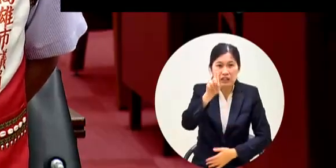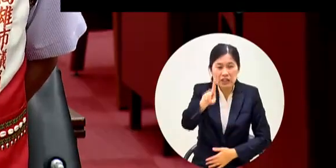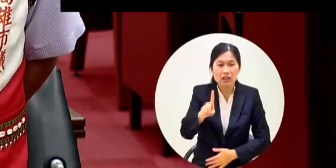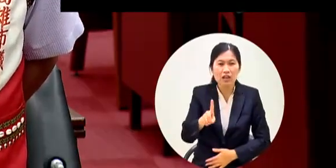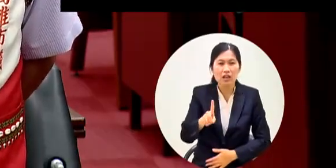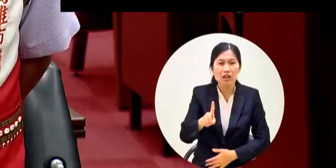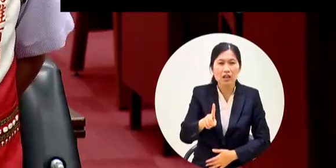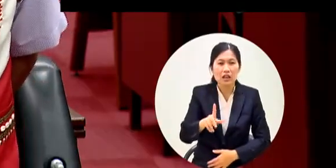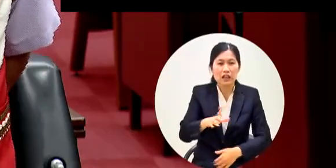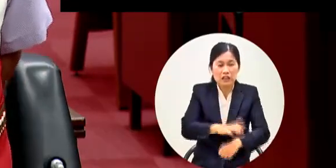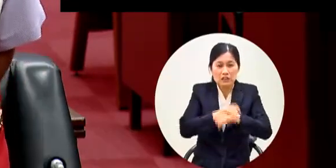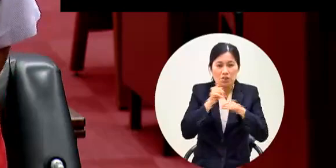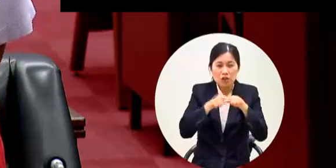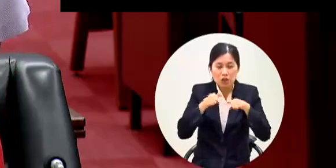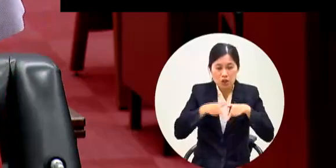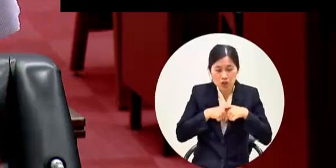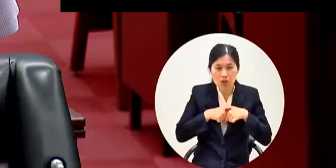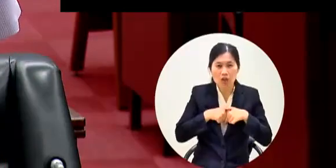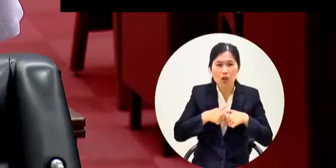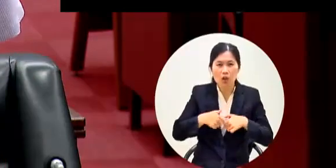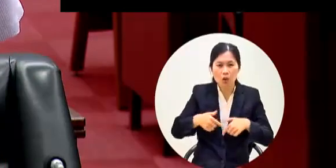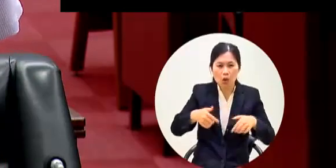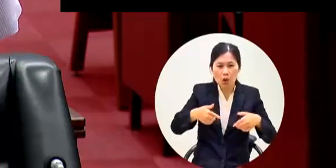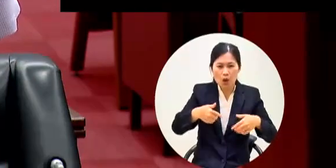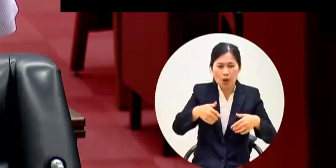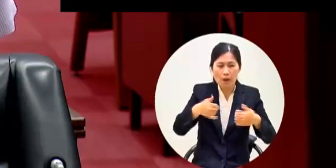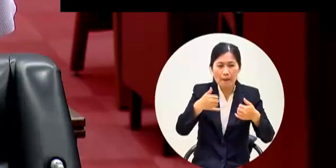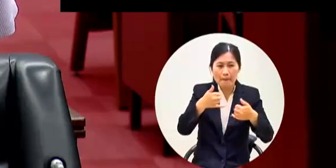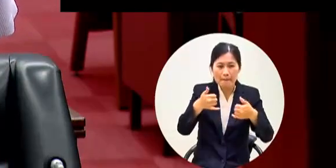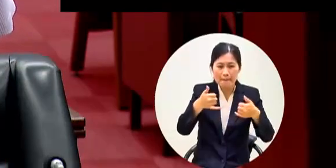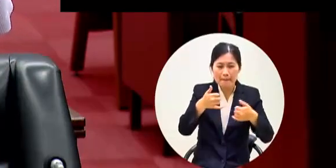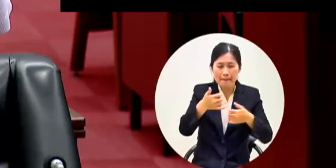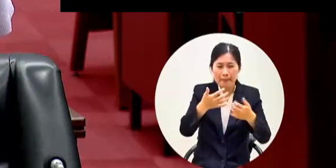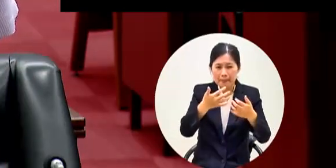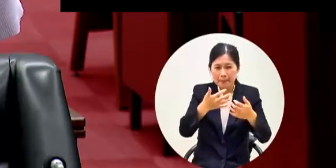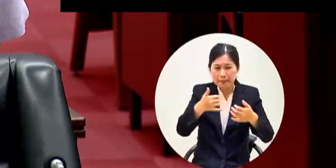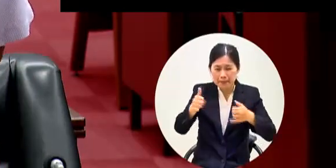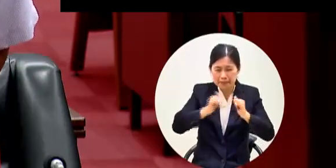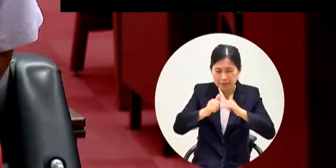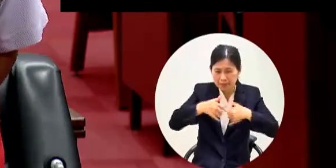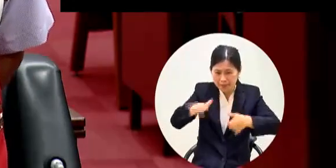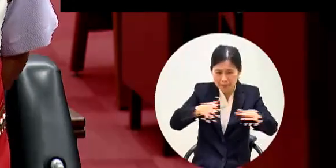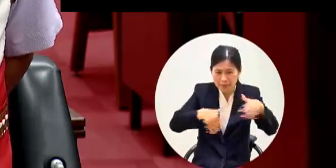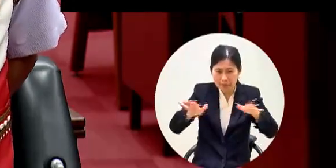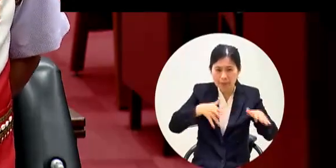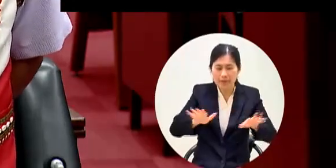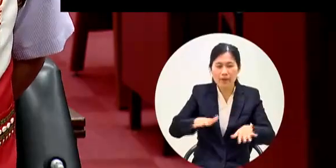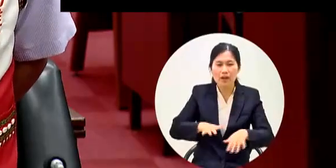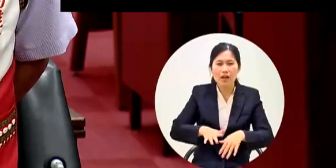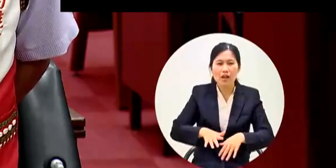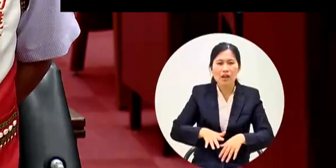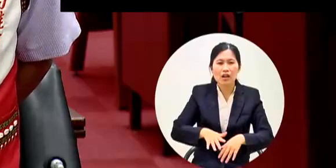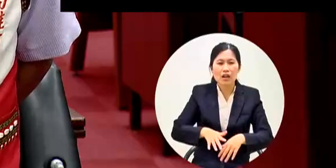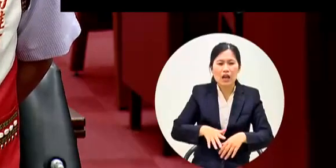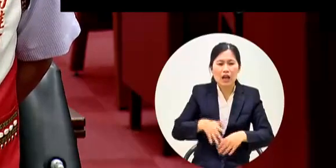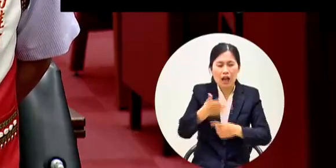理。我希望尽快，在梅雨季节106年的